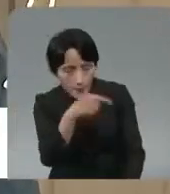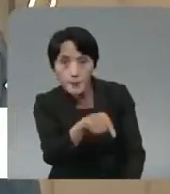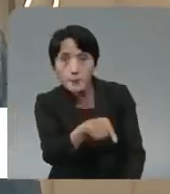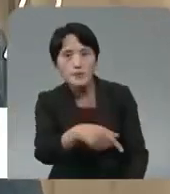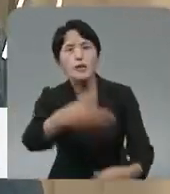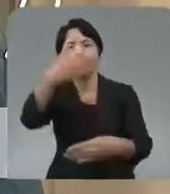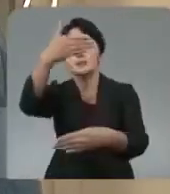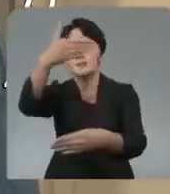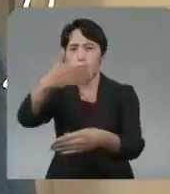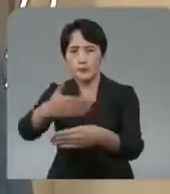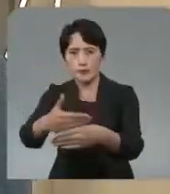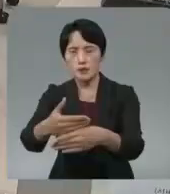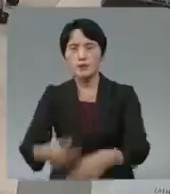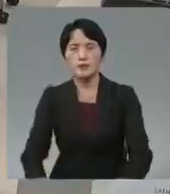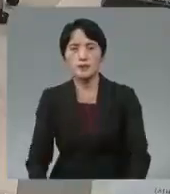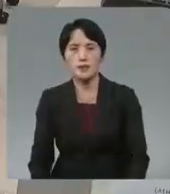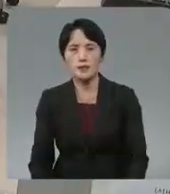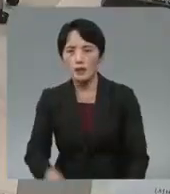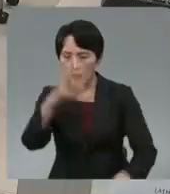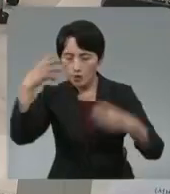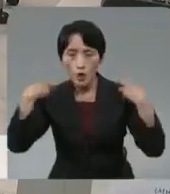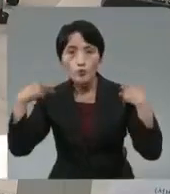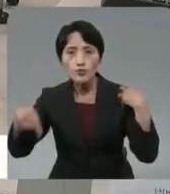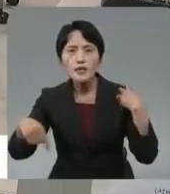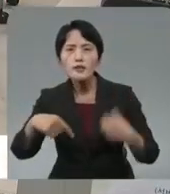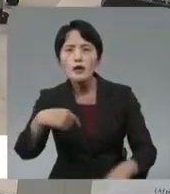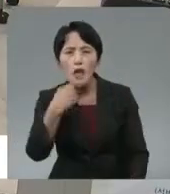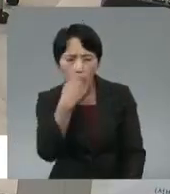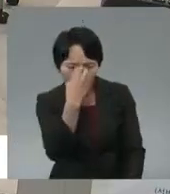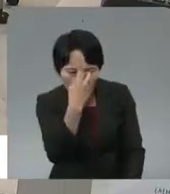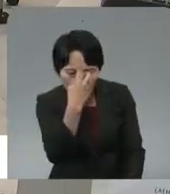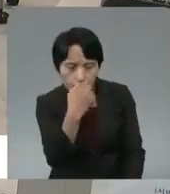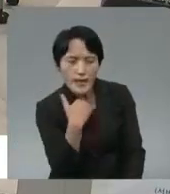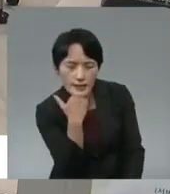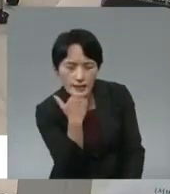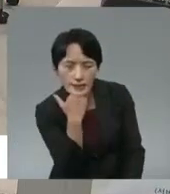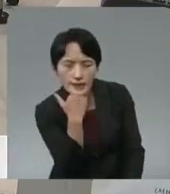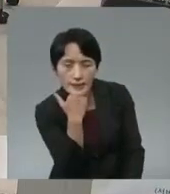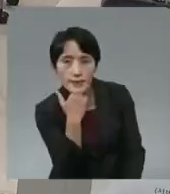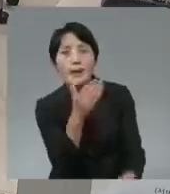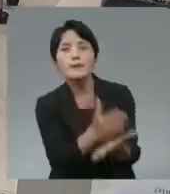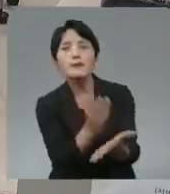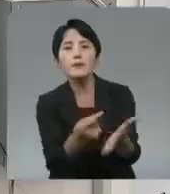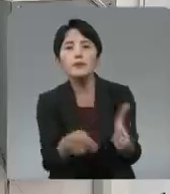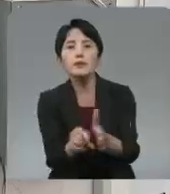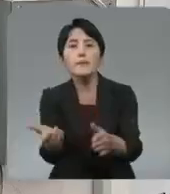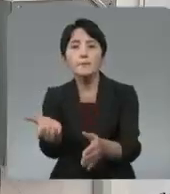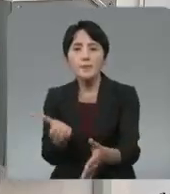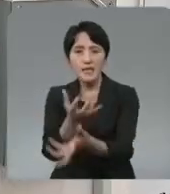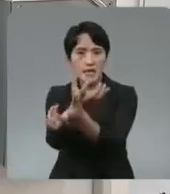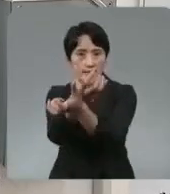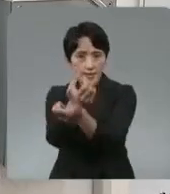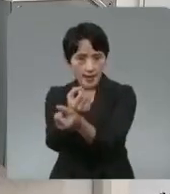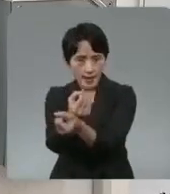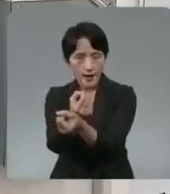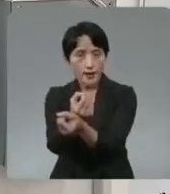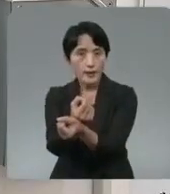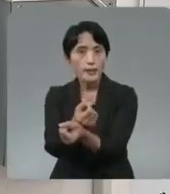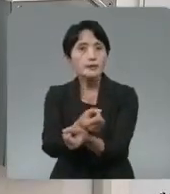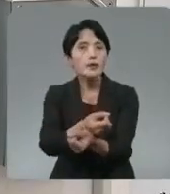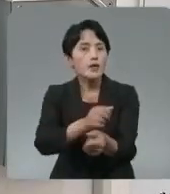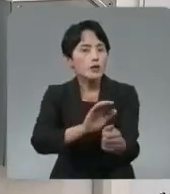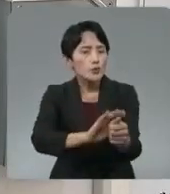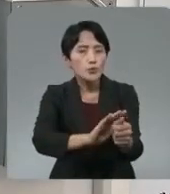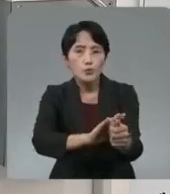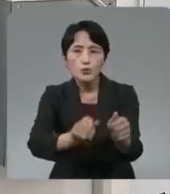судя по всему четвертый уровень будет сохранён рассматривается возможность уже течения карантинных мер и в регионах